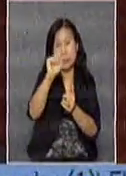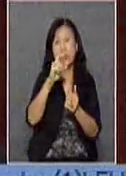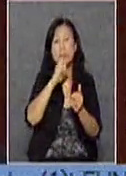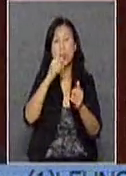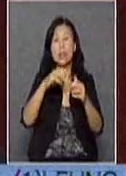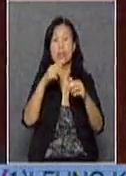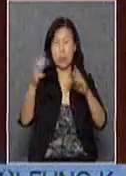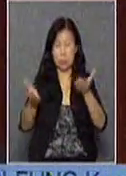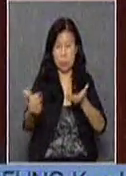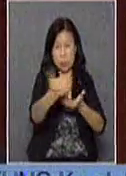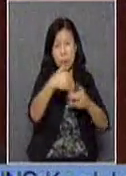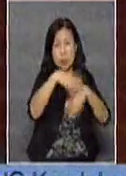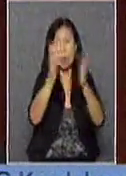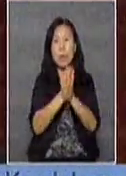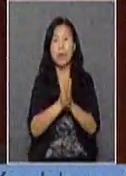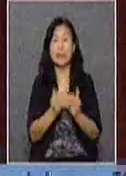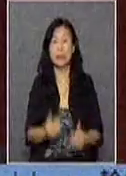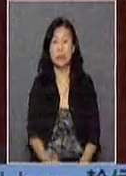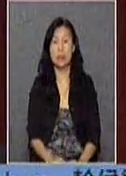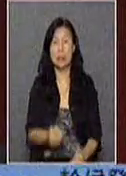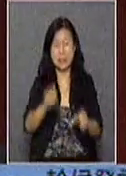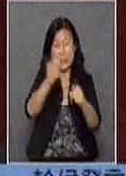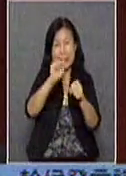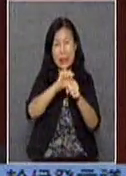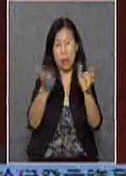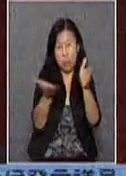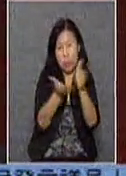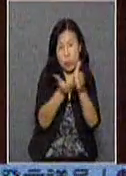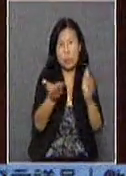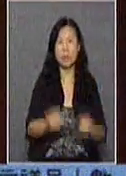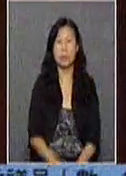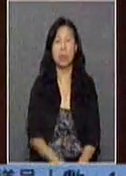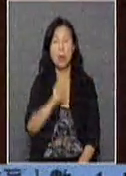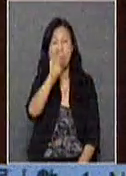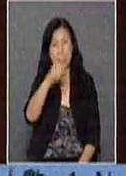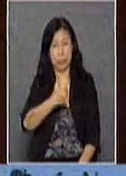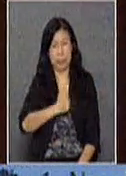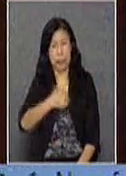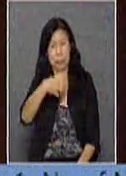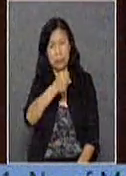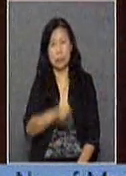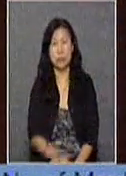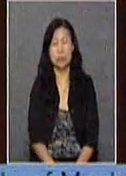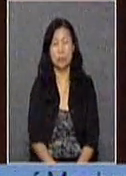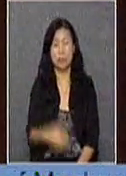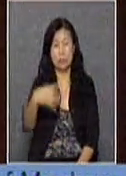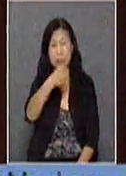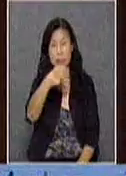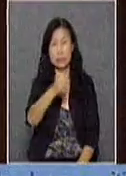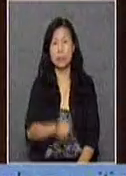是否納入附表？ 咁我想問主席咧，就係、是、我想問主席咧，就係、